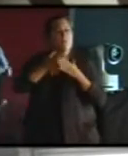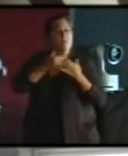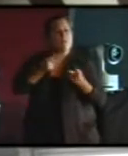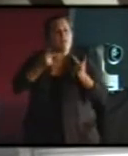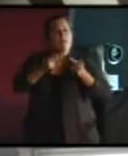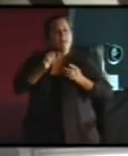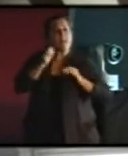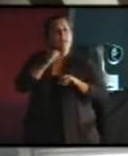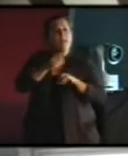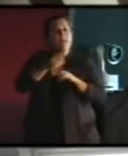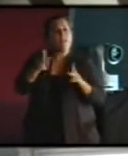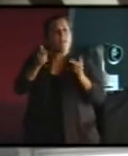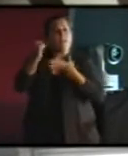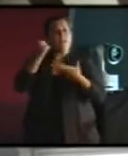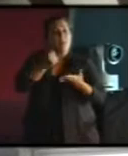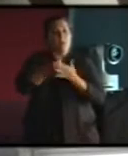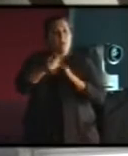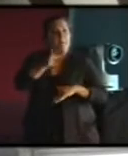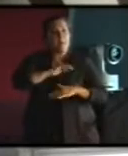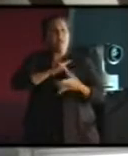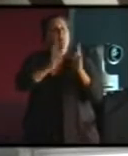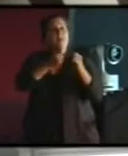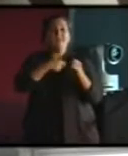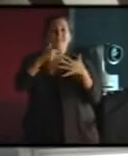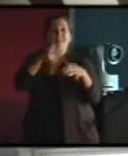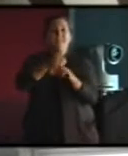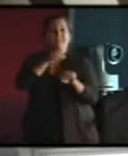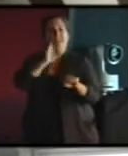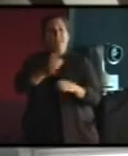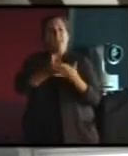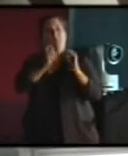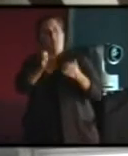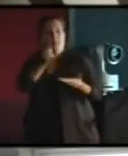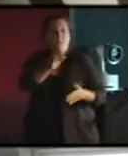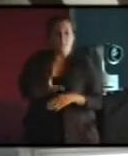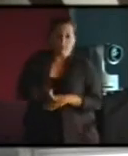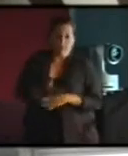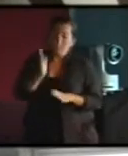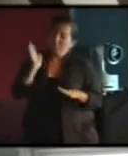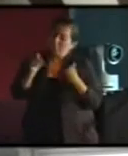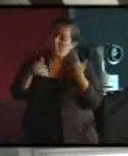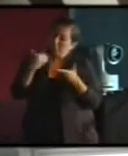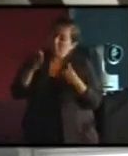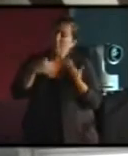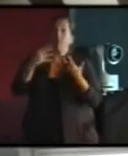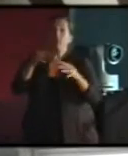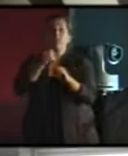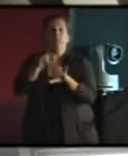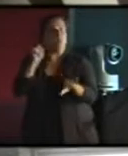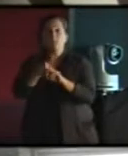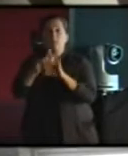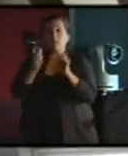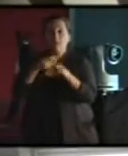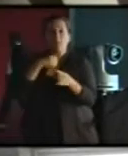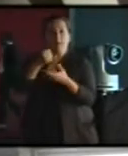patrimoniale s'arrêtait au XVIIIe siècle. Et puis, plus récemment, on a commencé à considérer que le XIXe avait aussi une valeur